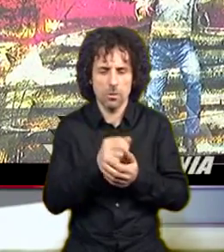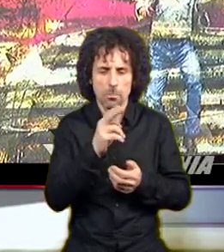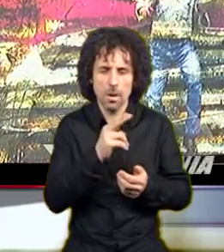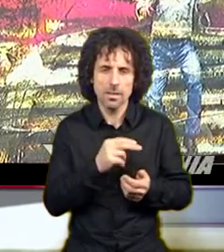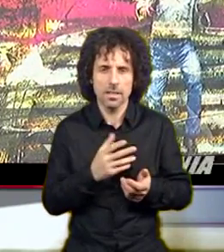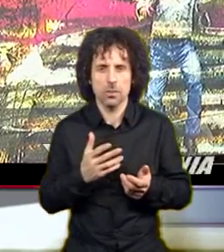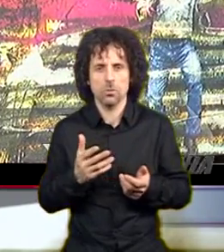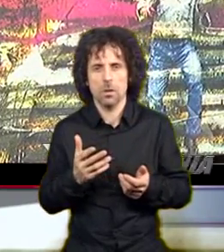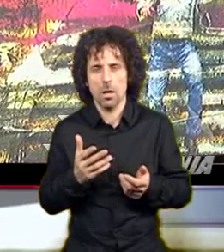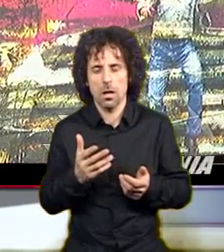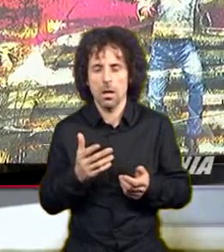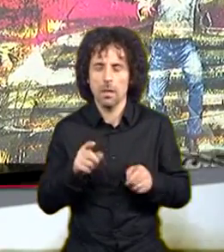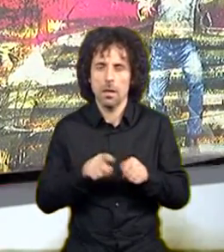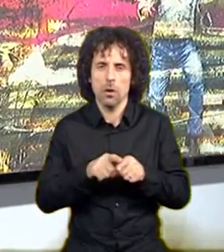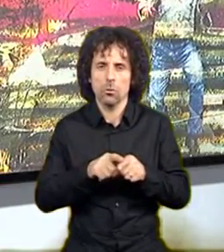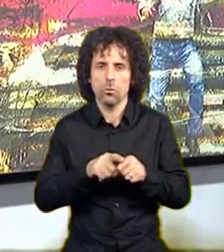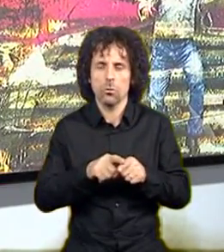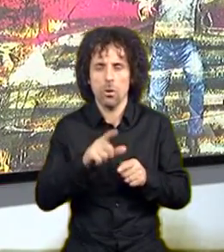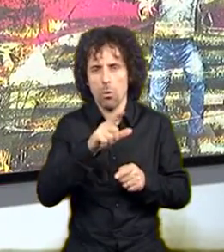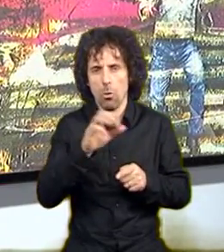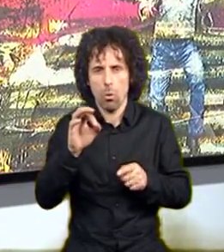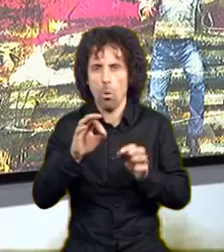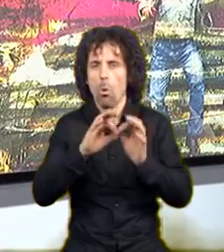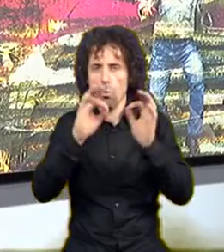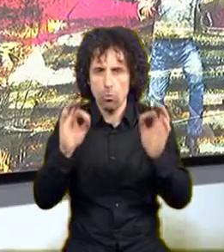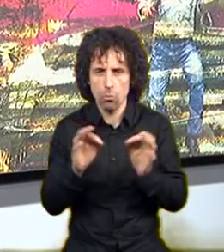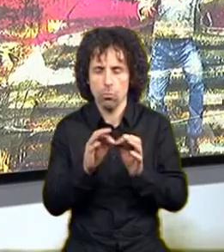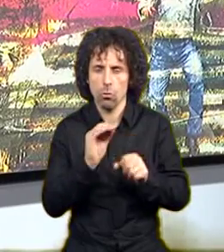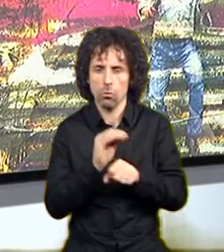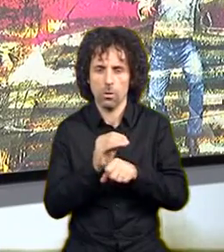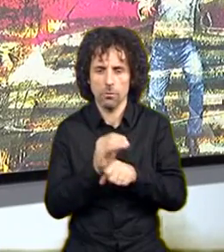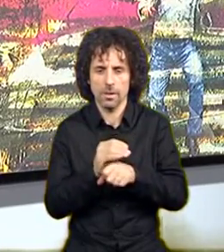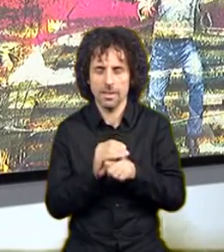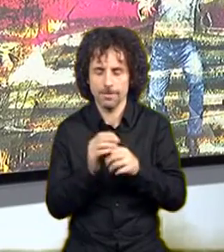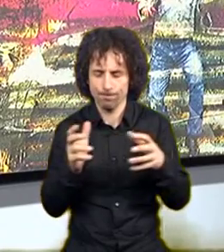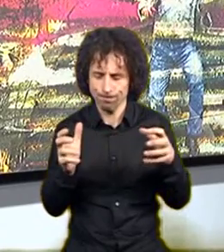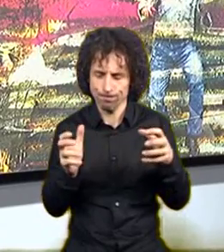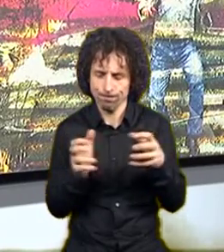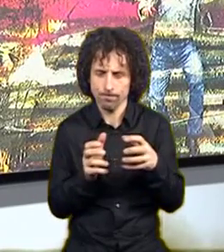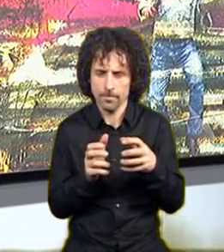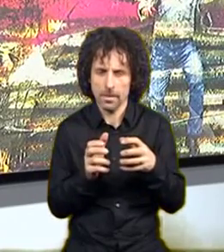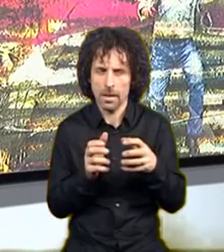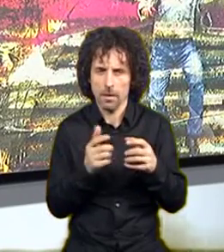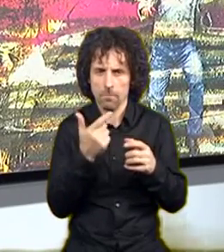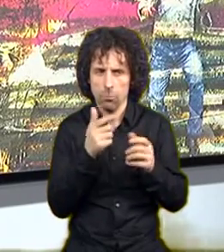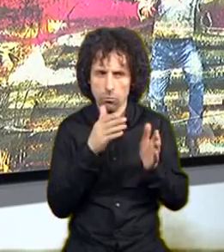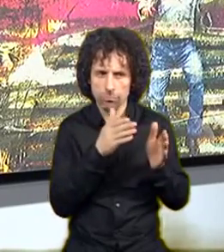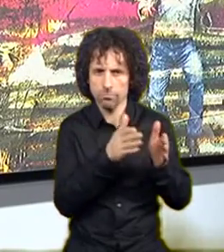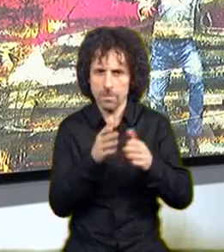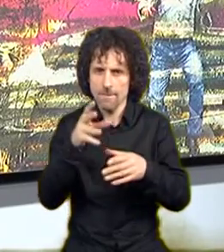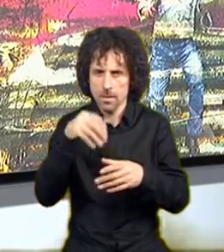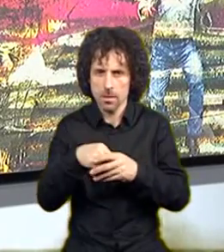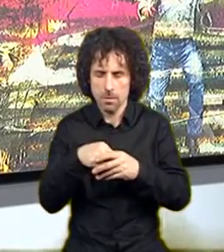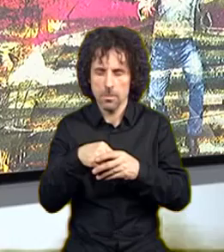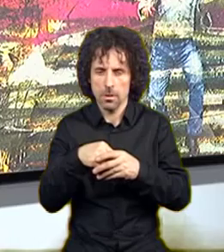rodzaju zajęcia plastyczne, ale też i ogólnokształcące. To zmultiplikowanie jakby tych dwóch